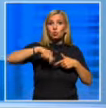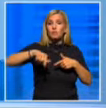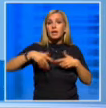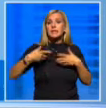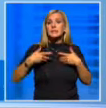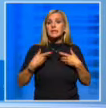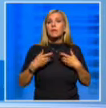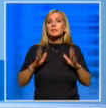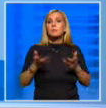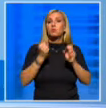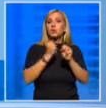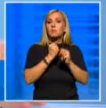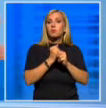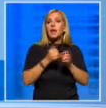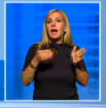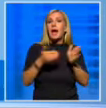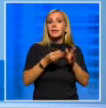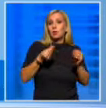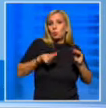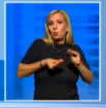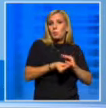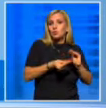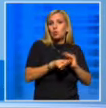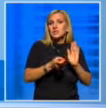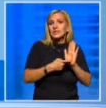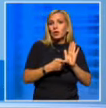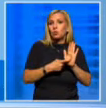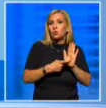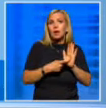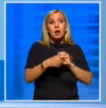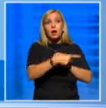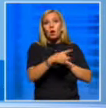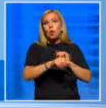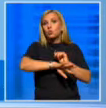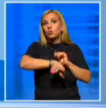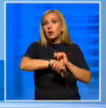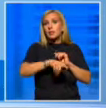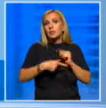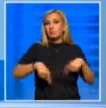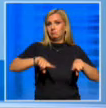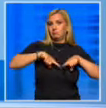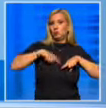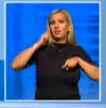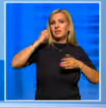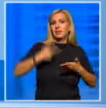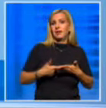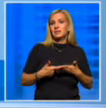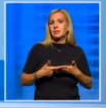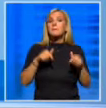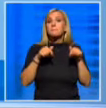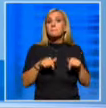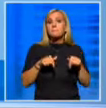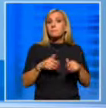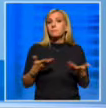заработят антикорупционните закони, за да може да влизат парите в бюджета. И който краде, да бъде осъден и наказан. И това,